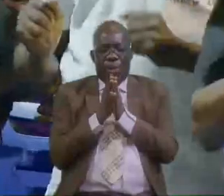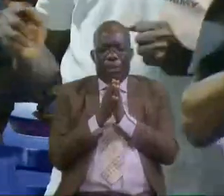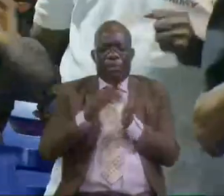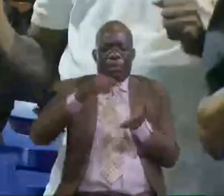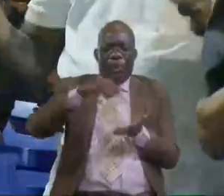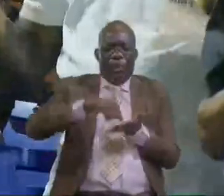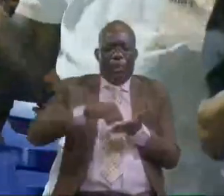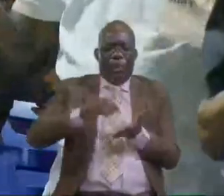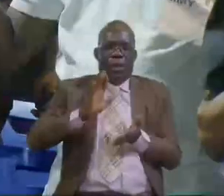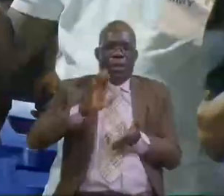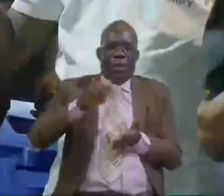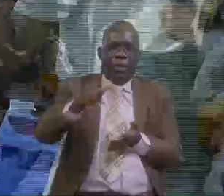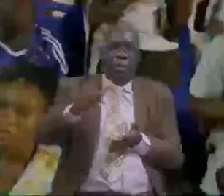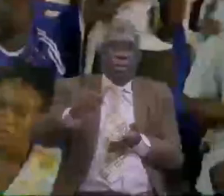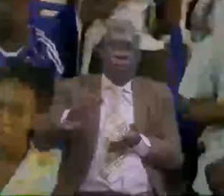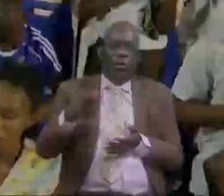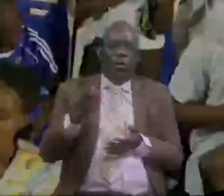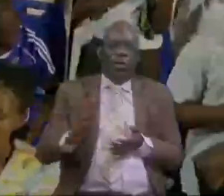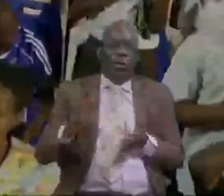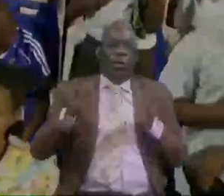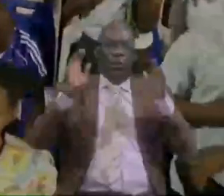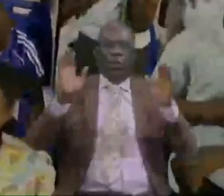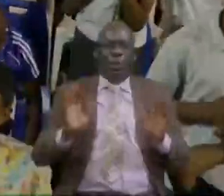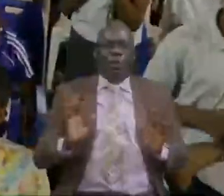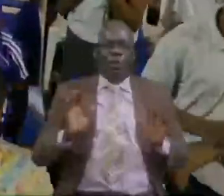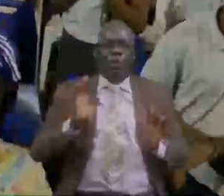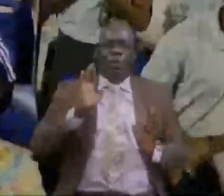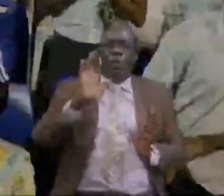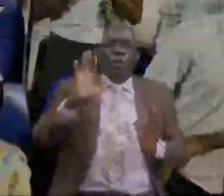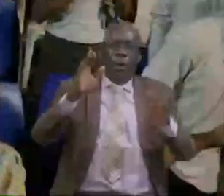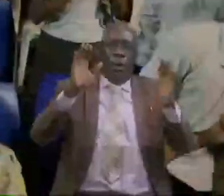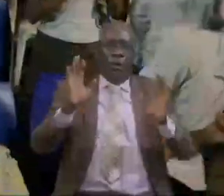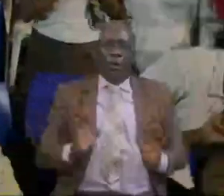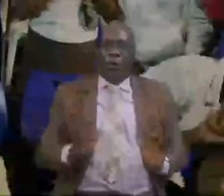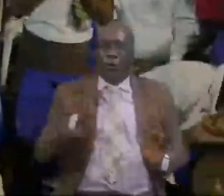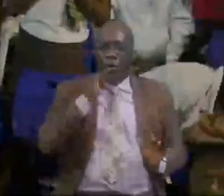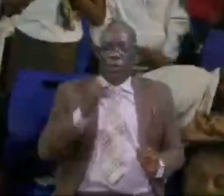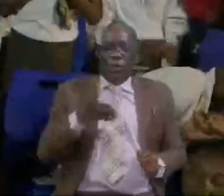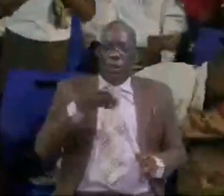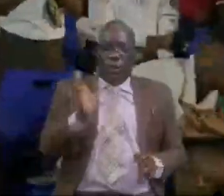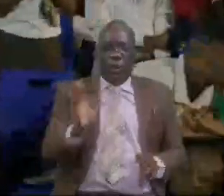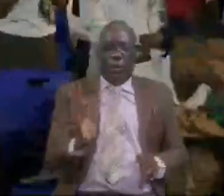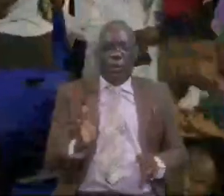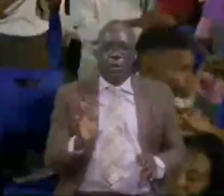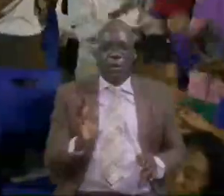Examinez-vous. Le miracle, ton miracle est déjà là.